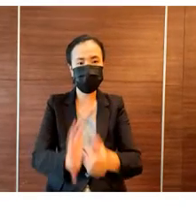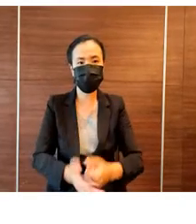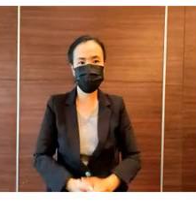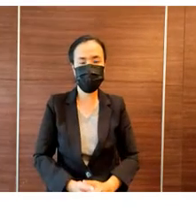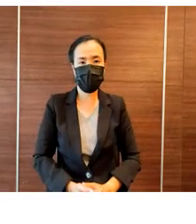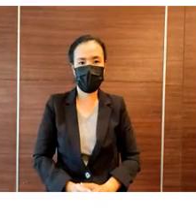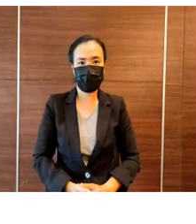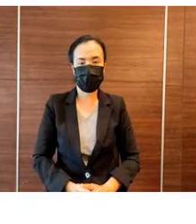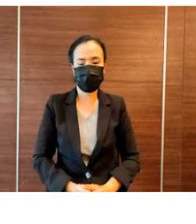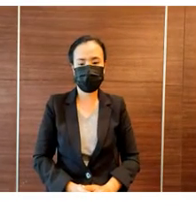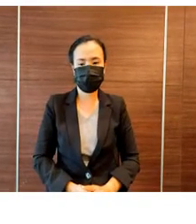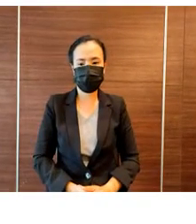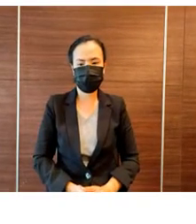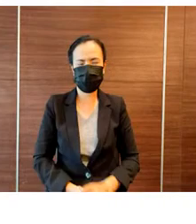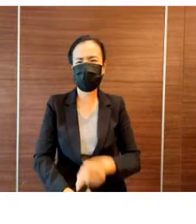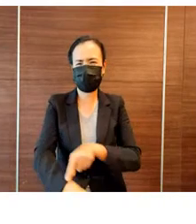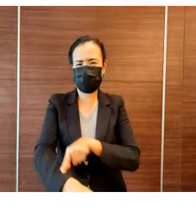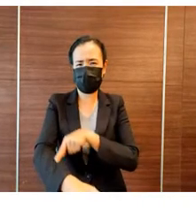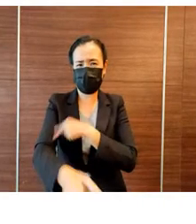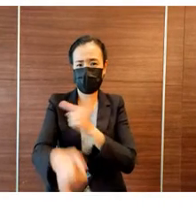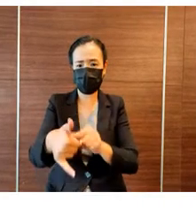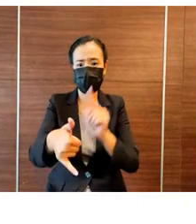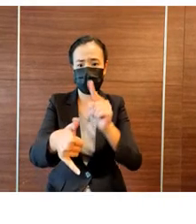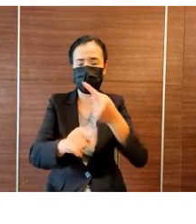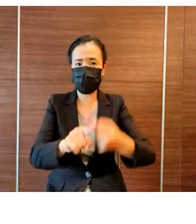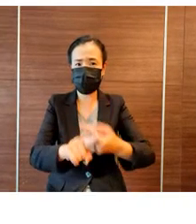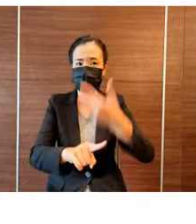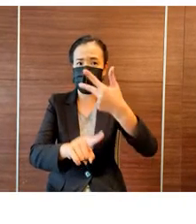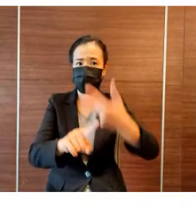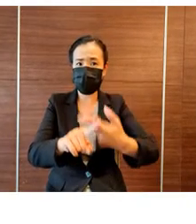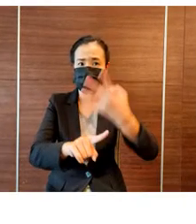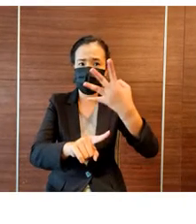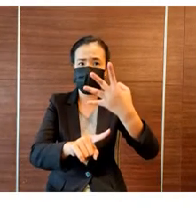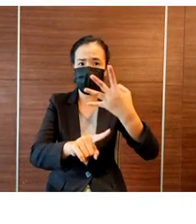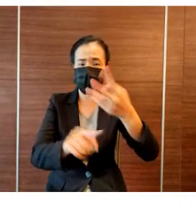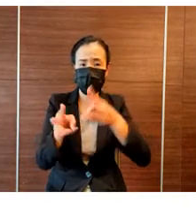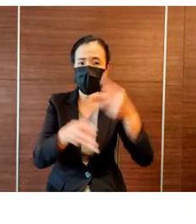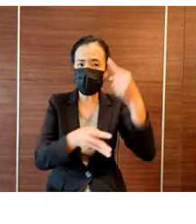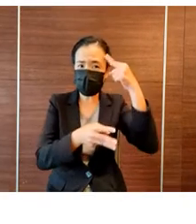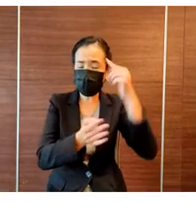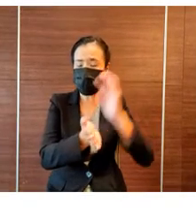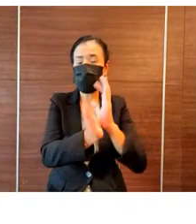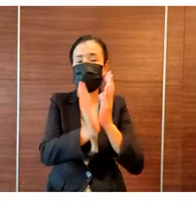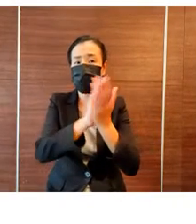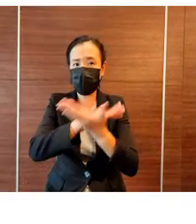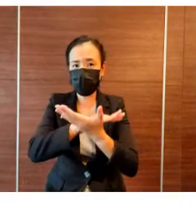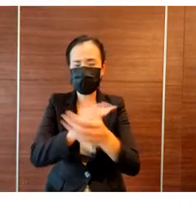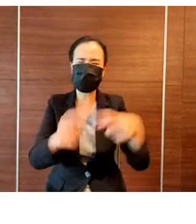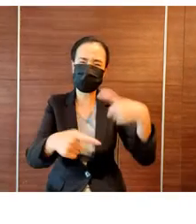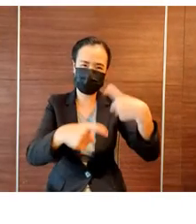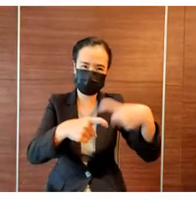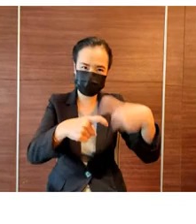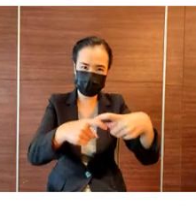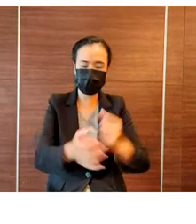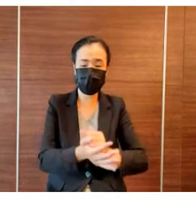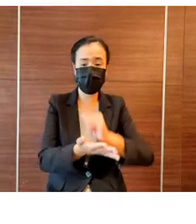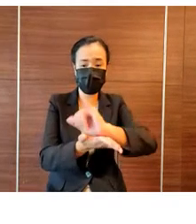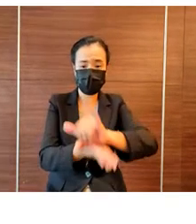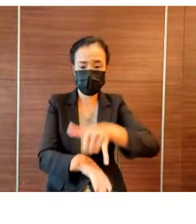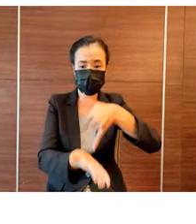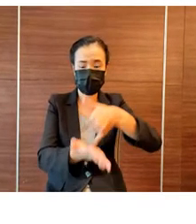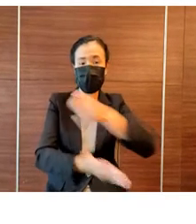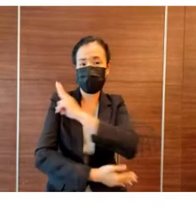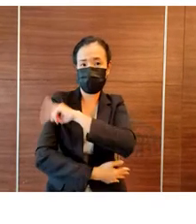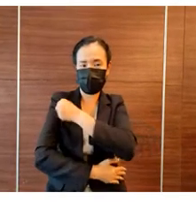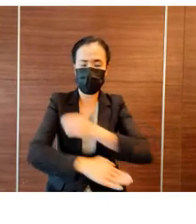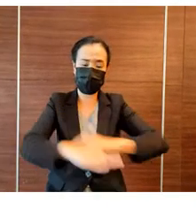เป็นอาทิตย์ที่นานมากๆคนๆนึงจะทำใน3เดือน4เดือนเซสชั่นนึงกว่าจะปรับความคิดเขาได้เพราะฉะนั้นเนี่ยคนที่เป็นนักบำบัดพื้นฐ